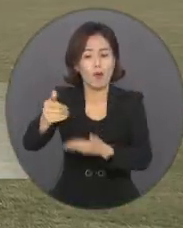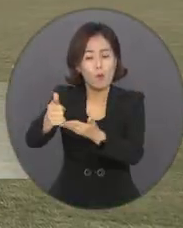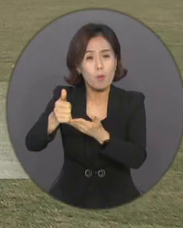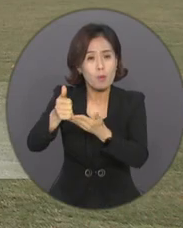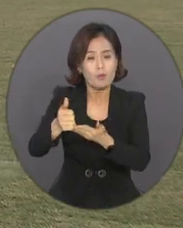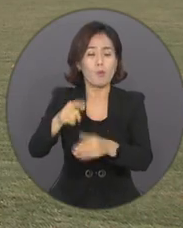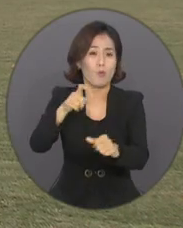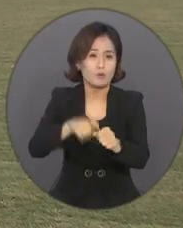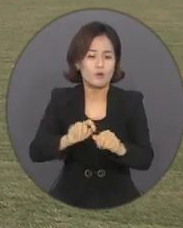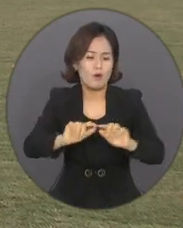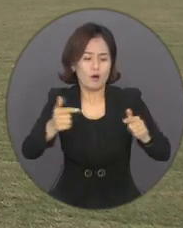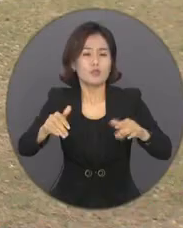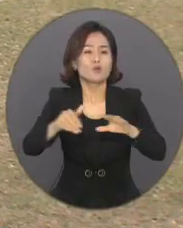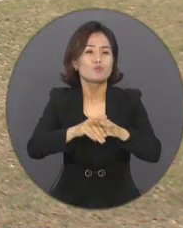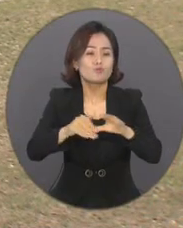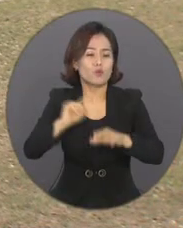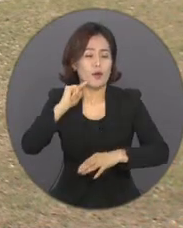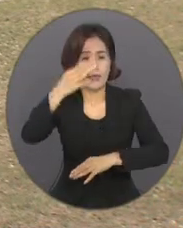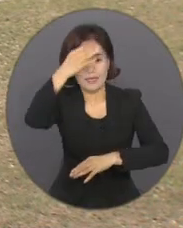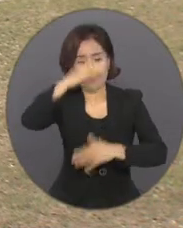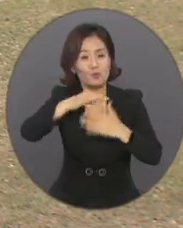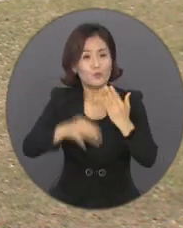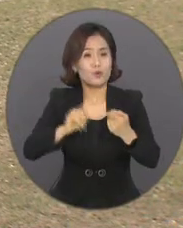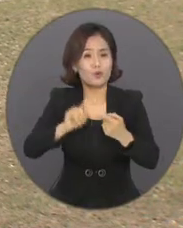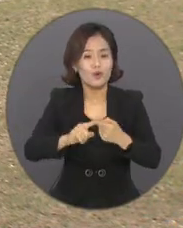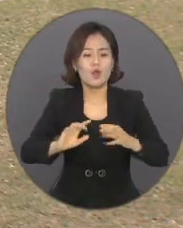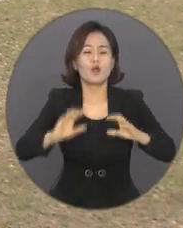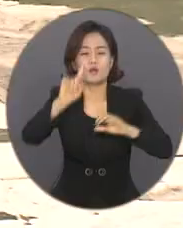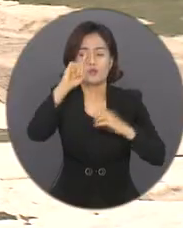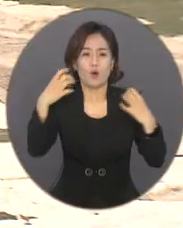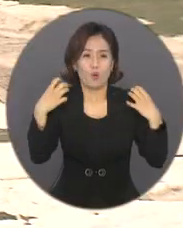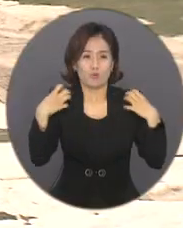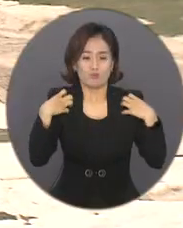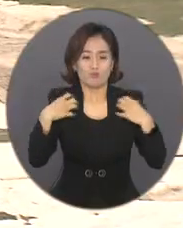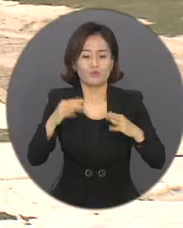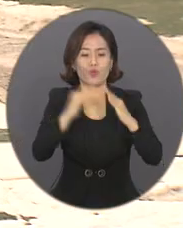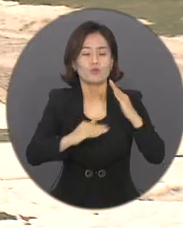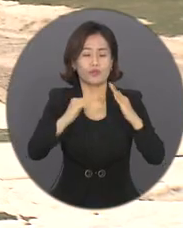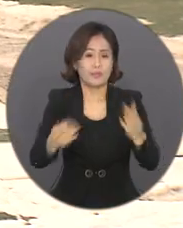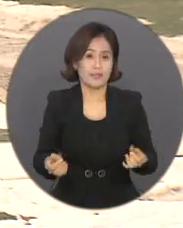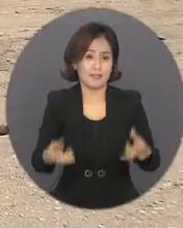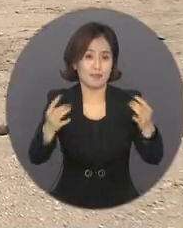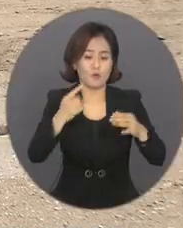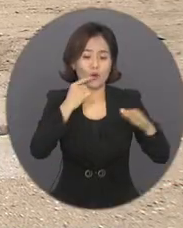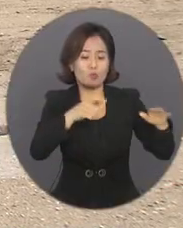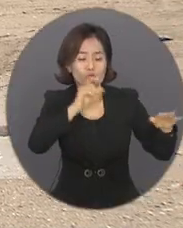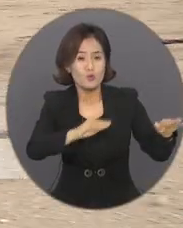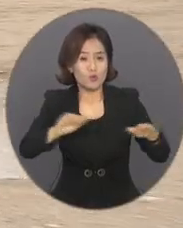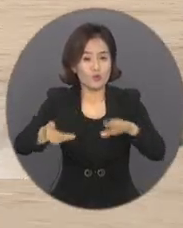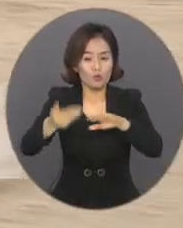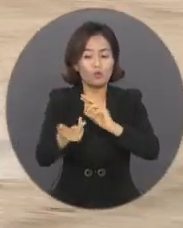목표로 다채로운 문화예술 콘텐츠가 가미된 정부 공인 국제 이벤트로 준비되고 있습니다. 물 위의 정원과